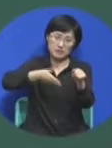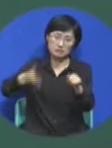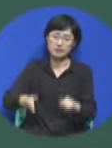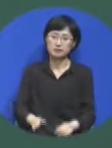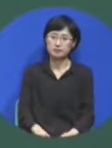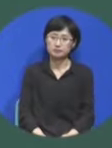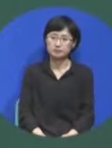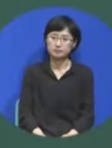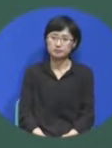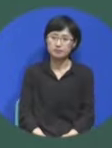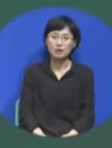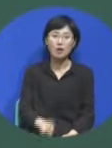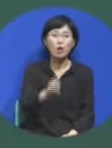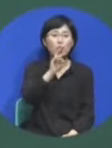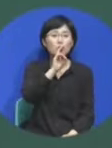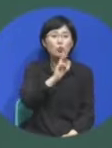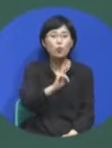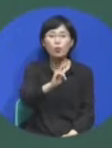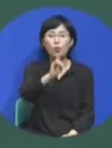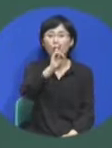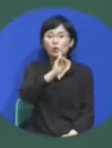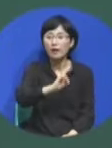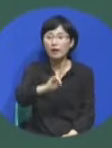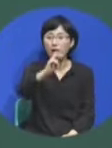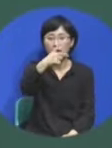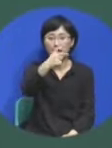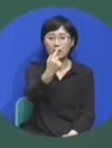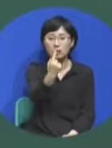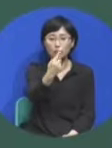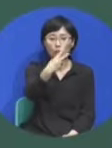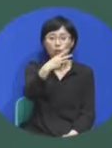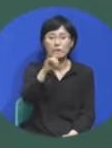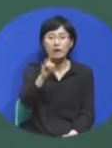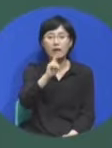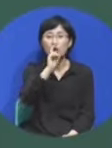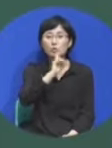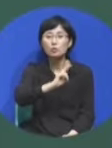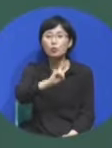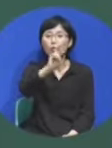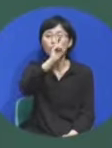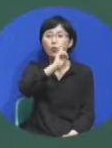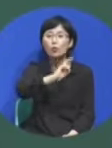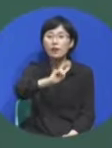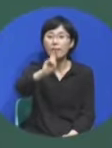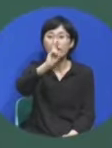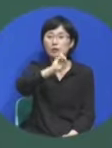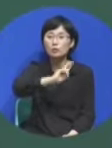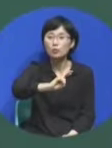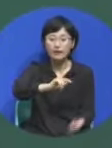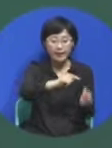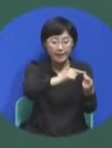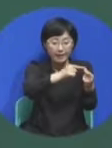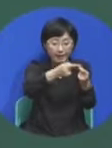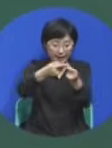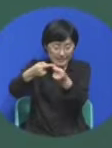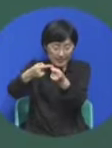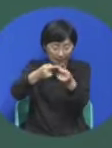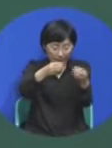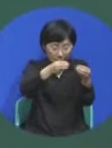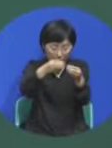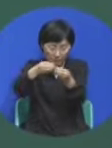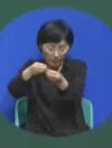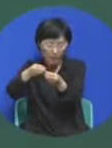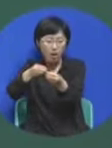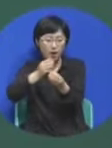如果认为我是有得医治的部分，那更好. 예, 노래예요. 얼마나 어떤 그 가사가 저와 여러분의 마음과 생각에